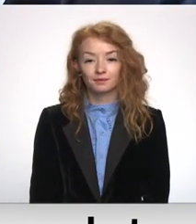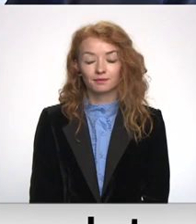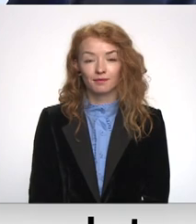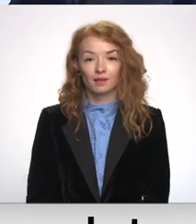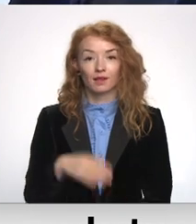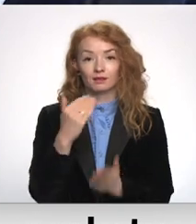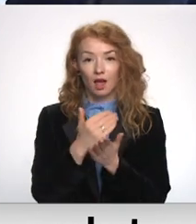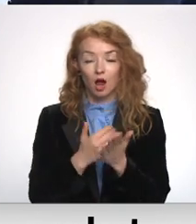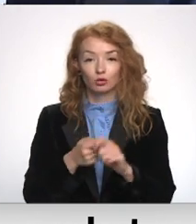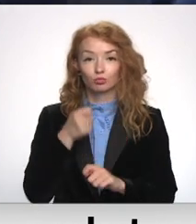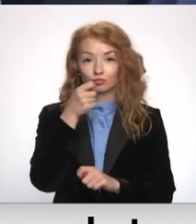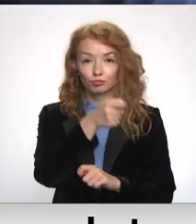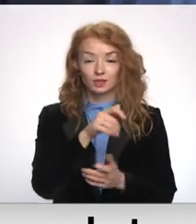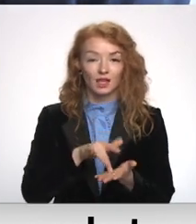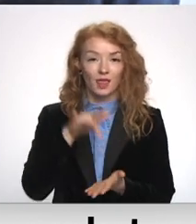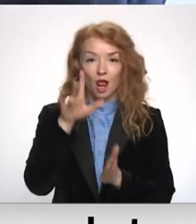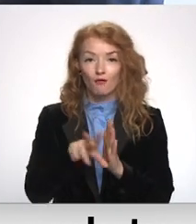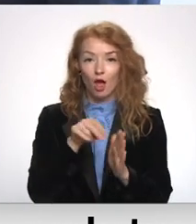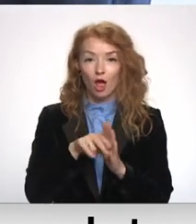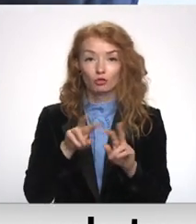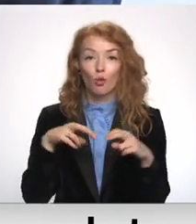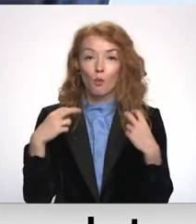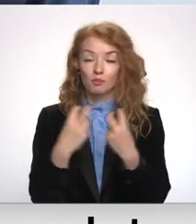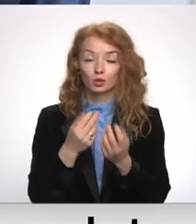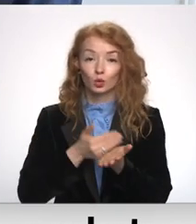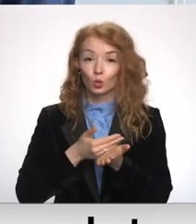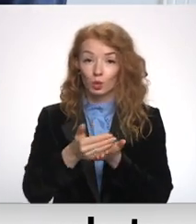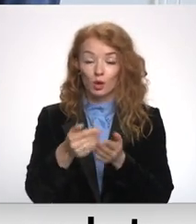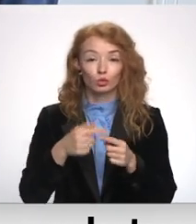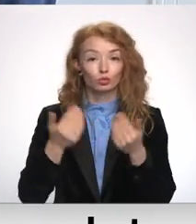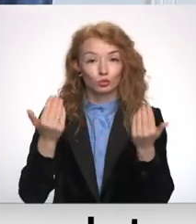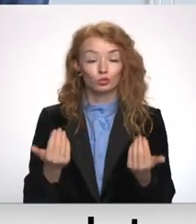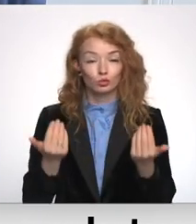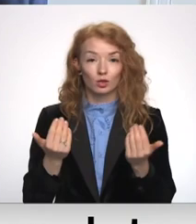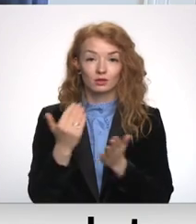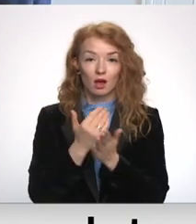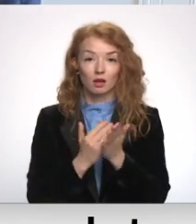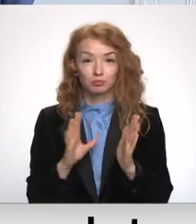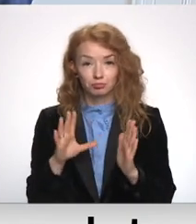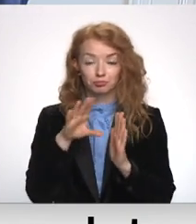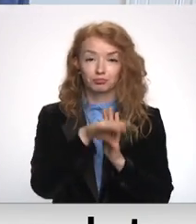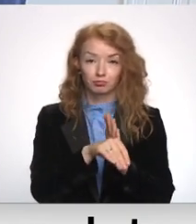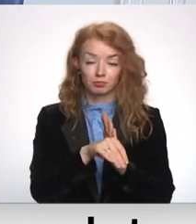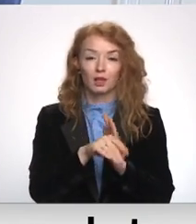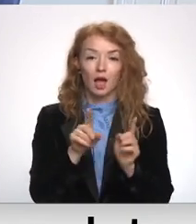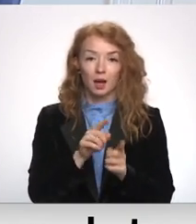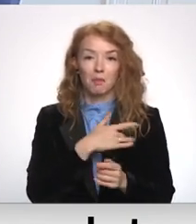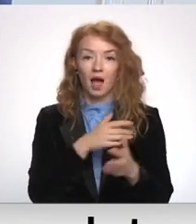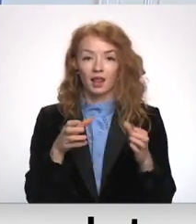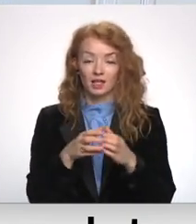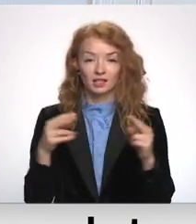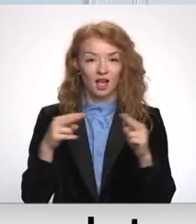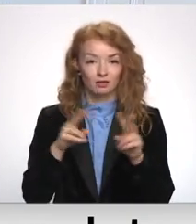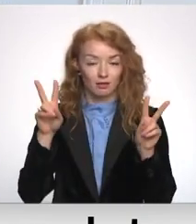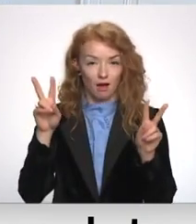Kandidātu sarakstu iesniegšana centrālajā vēlēšana komisijā turpinās, un šodien pretendentu loku iekļūšanai Saeimā papildināja partija Saskaņa.